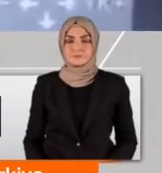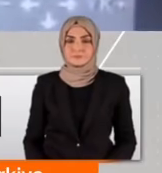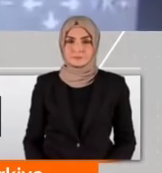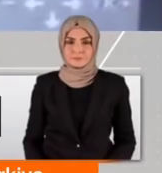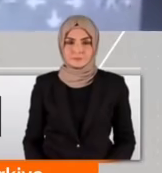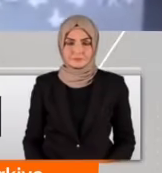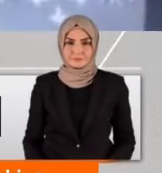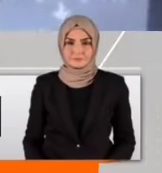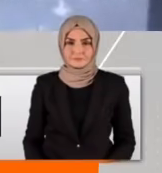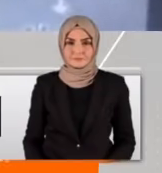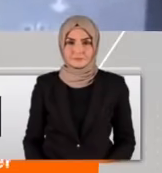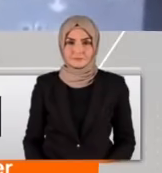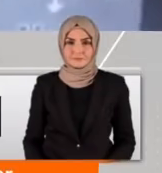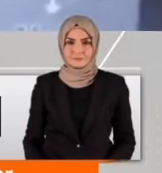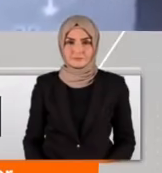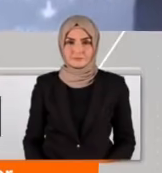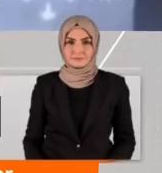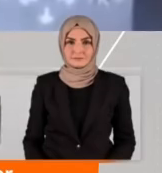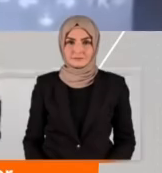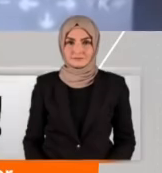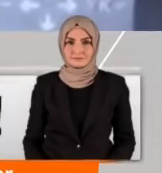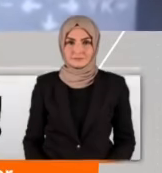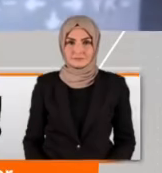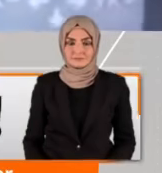bir yapar abi